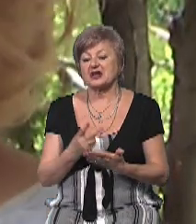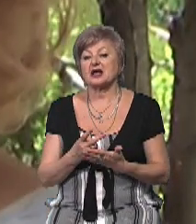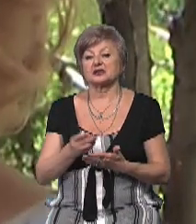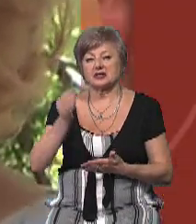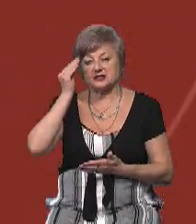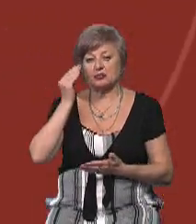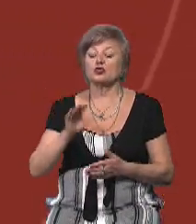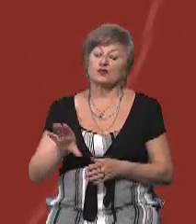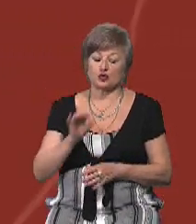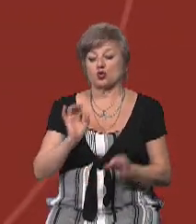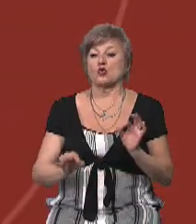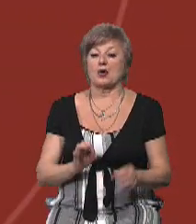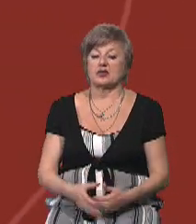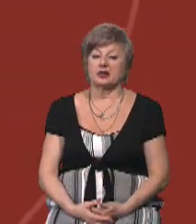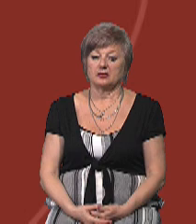і це нормально.